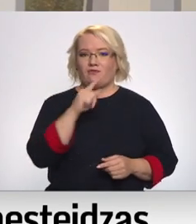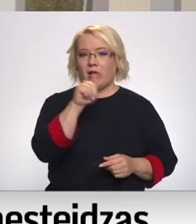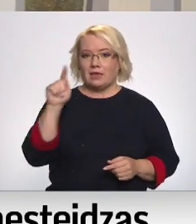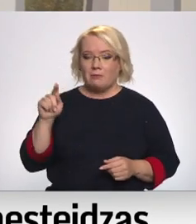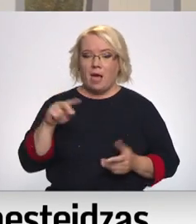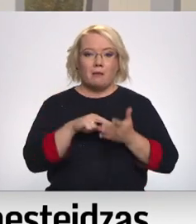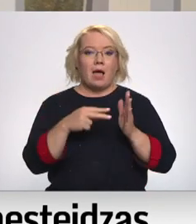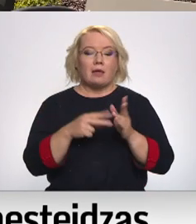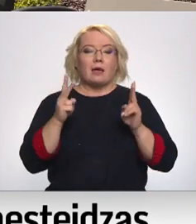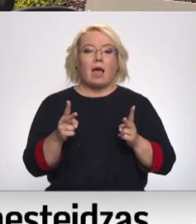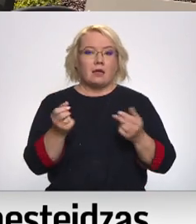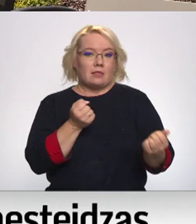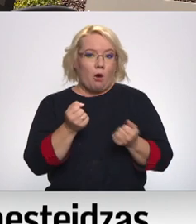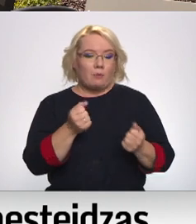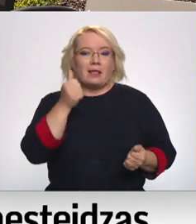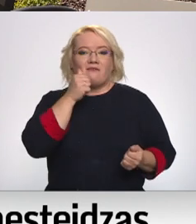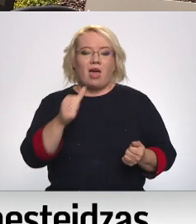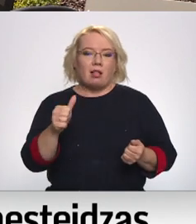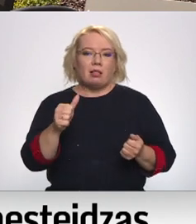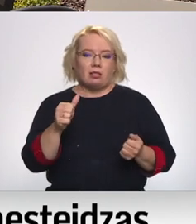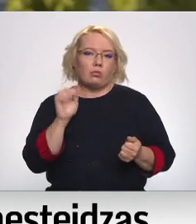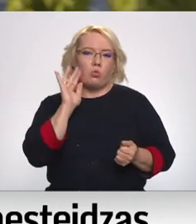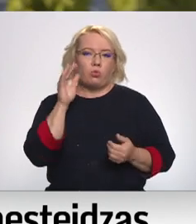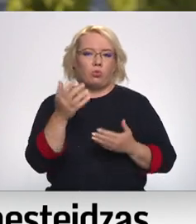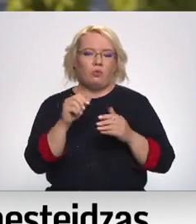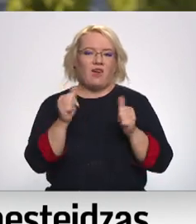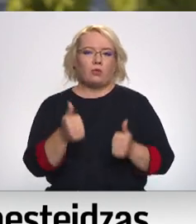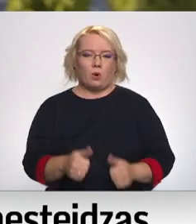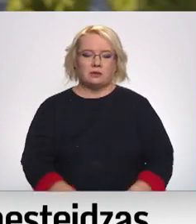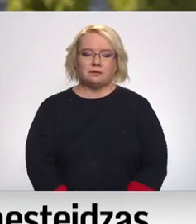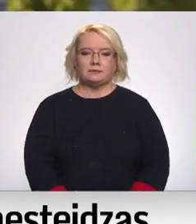Plāni, kā šogad taupīt, vēl top. Dinija Jemeļjānova, Māris Justs, Latvijas televīzija.